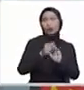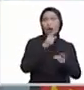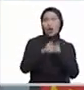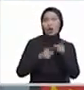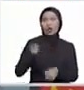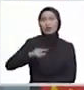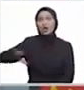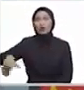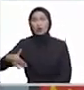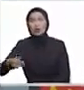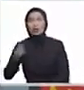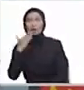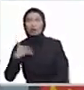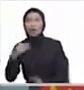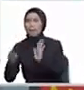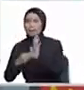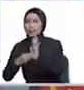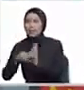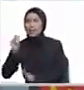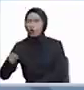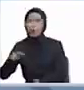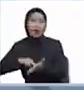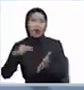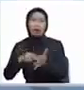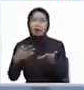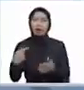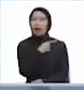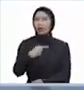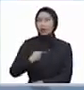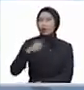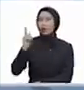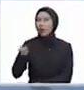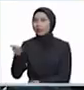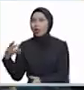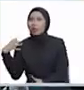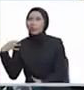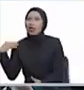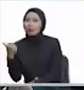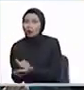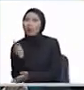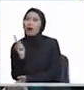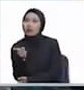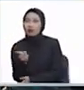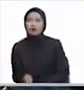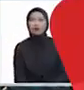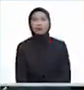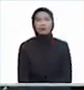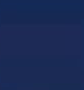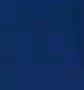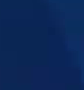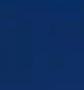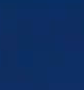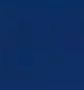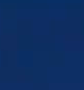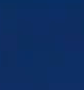bermasalah hukum, kita pun bertanggung jawab. Baik. Terima kasih. Baik, kami mohon sekali lagi kepada para pendukung